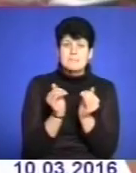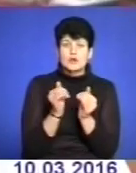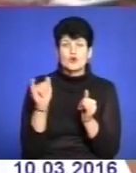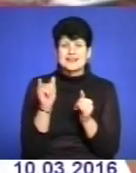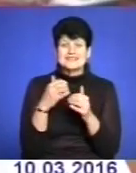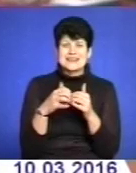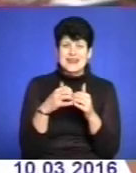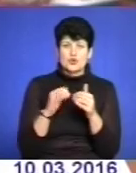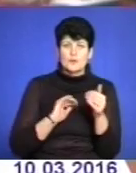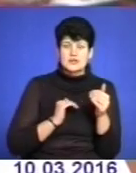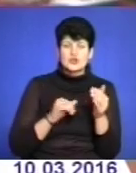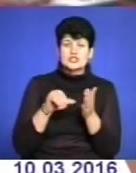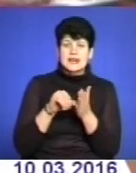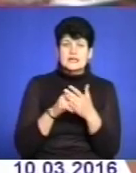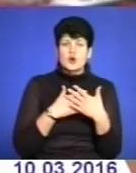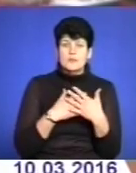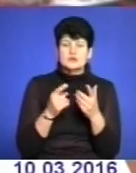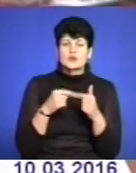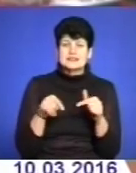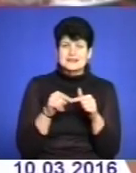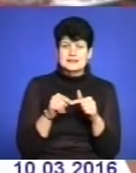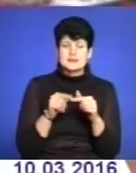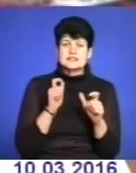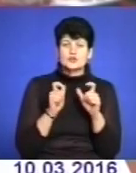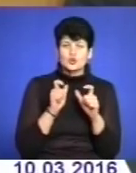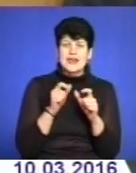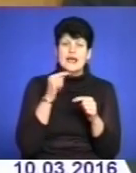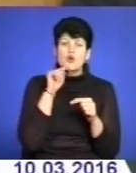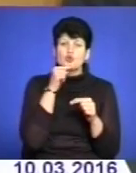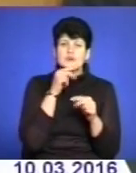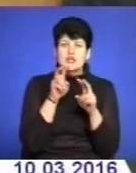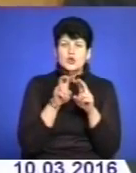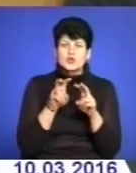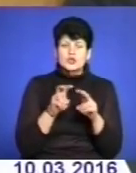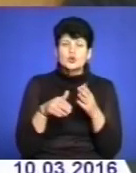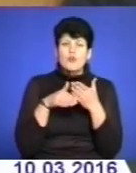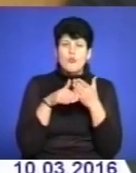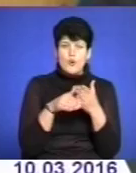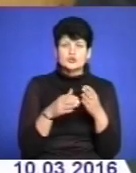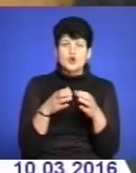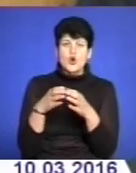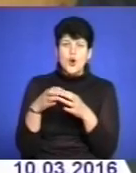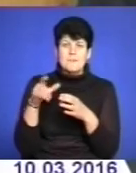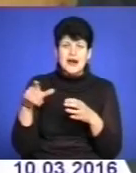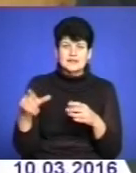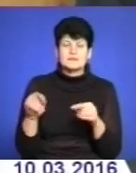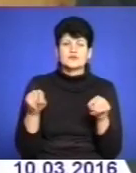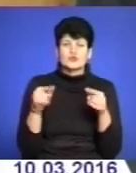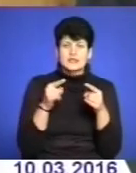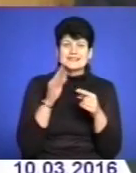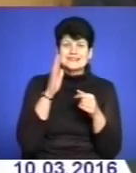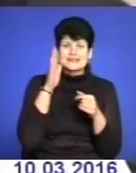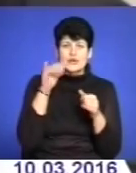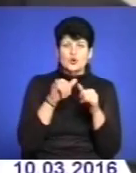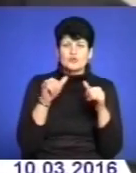бізнесу. Тож члени громадської організації «Інститут економічних досліджень» допоможуть громадам створити стратегію розвитку на найближчі